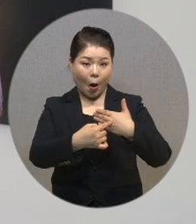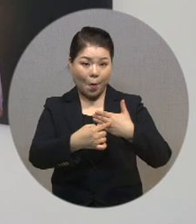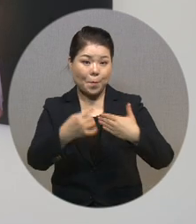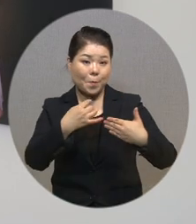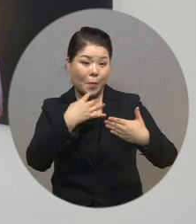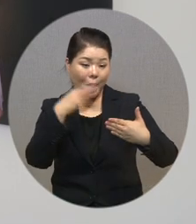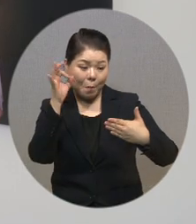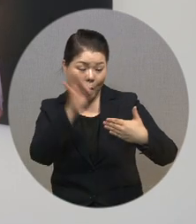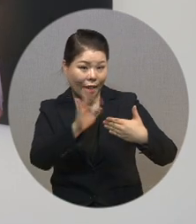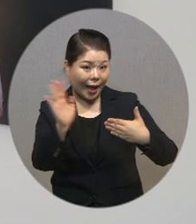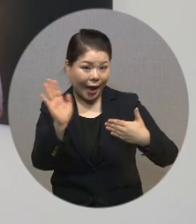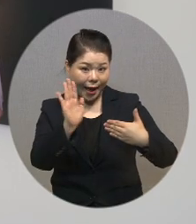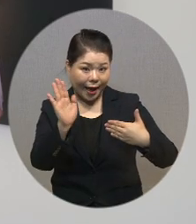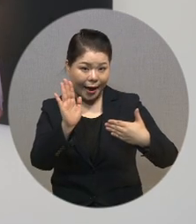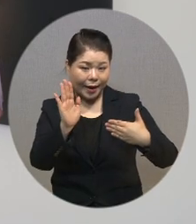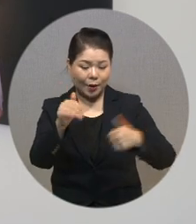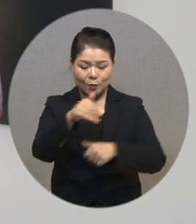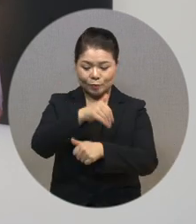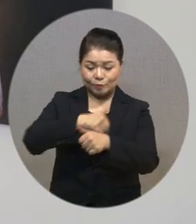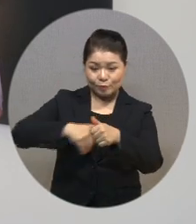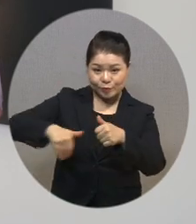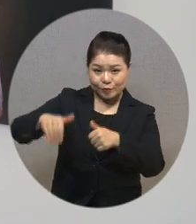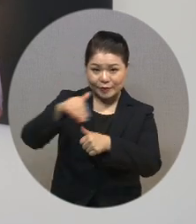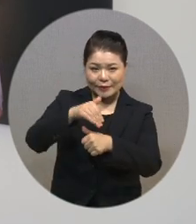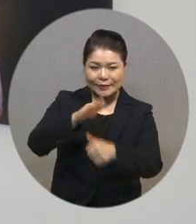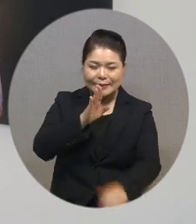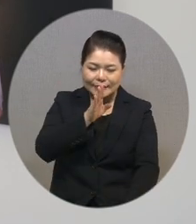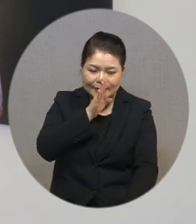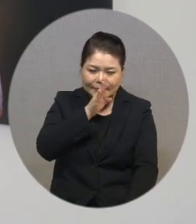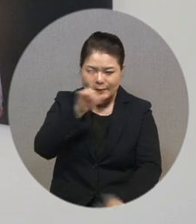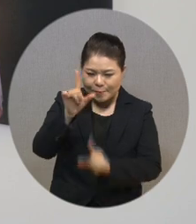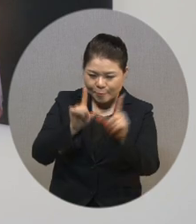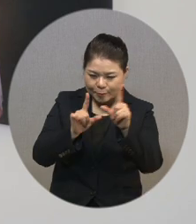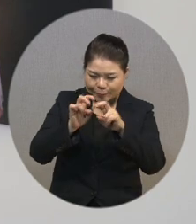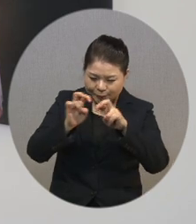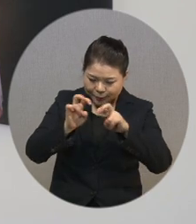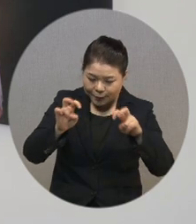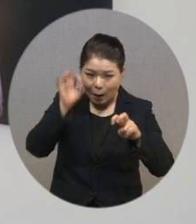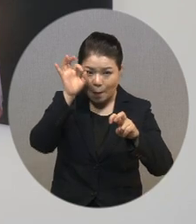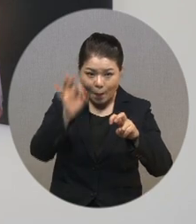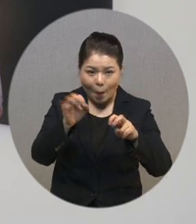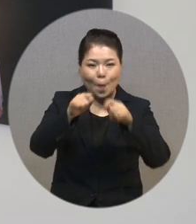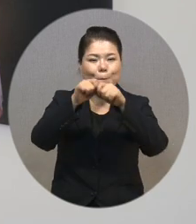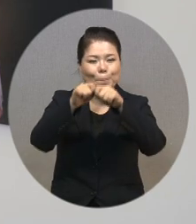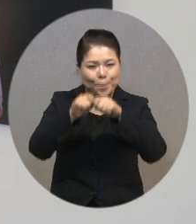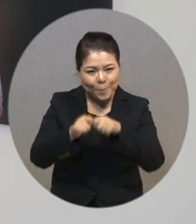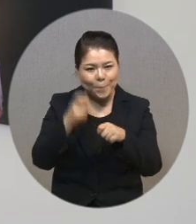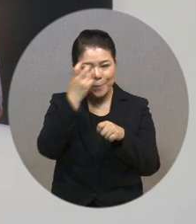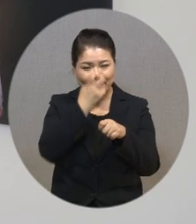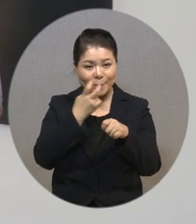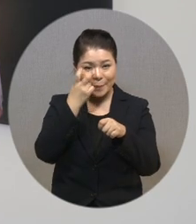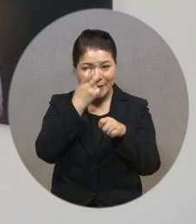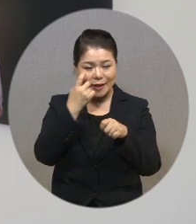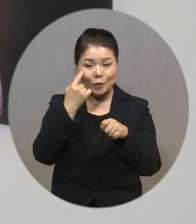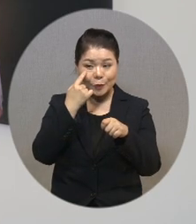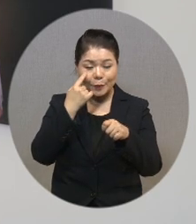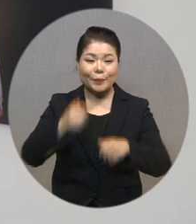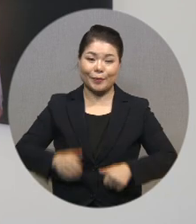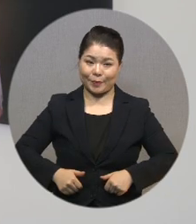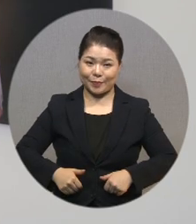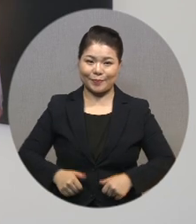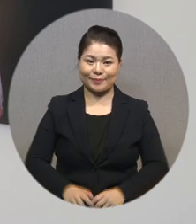눈만 보는 것이 아닌 풍경의 실체를 깊이 살펴보고 면밀히 관찰하는 시각도 있어야